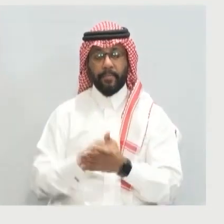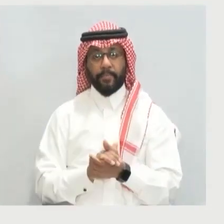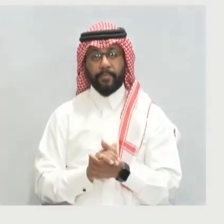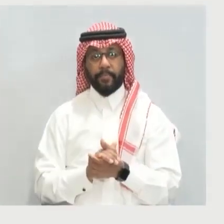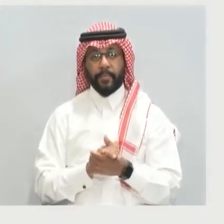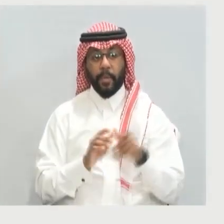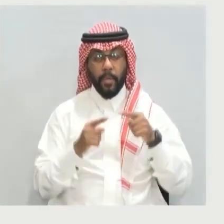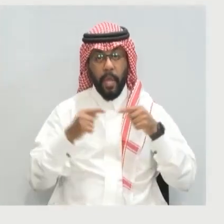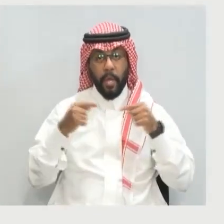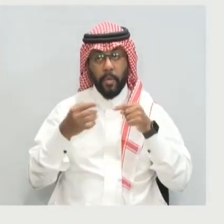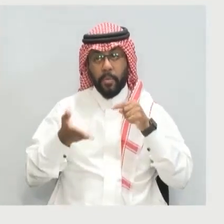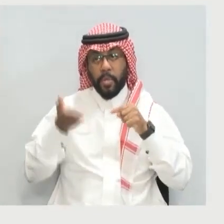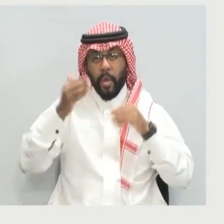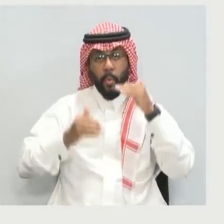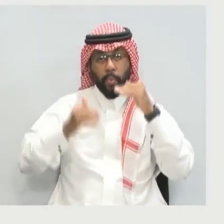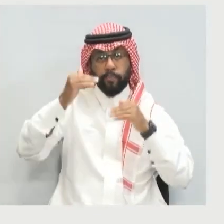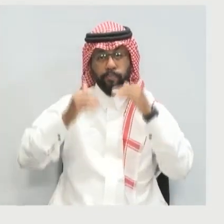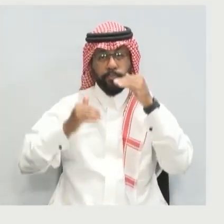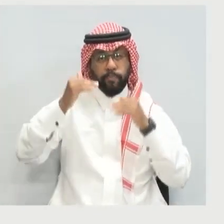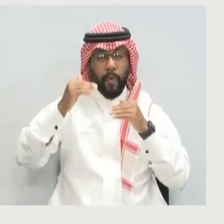التناقص والتزايد بالسرعه